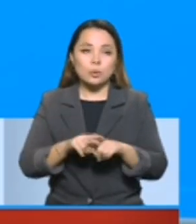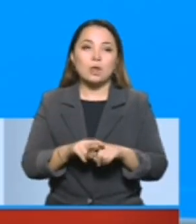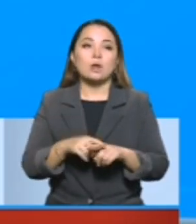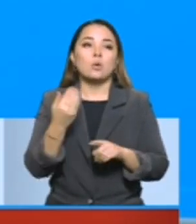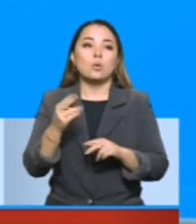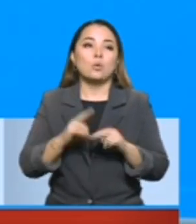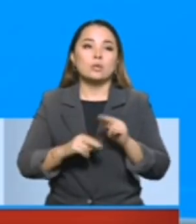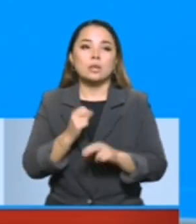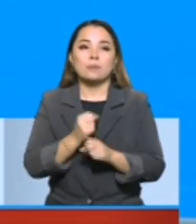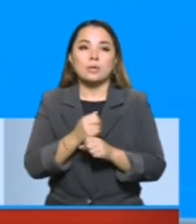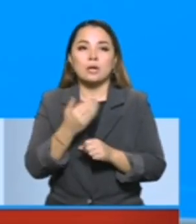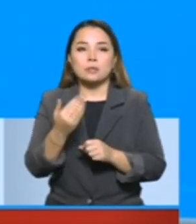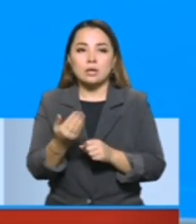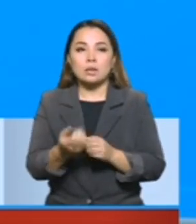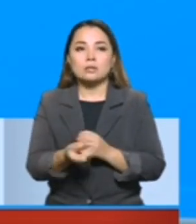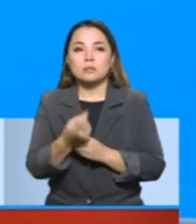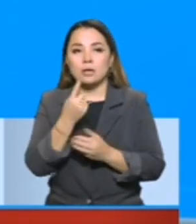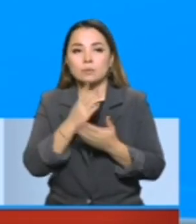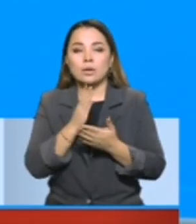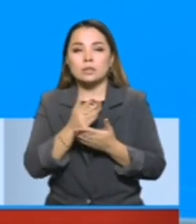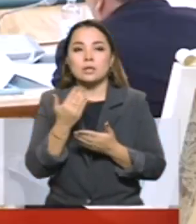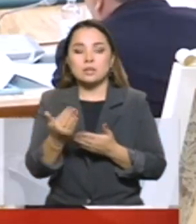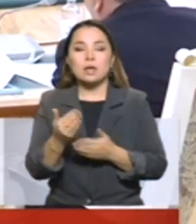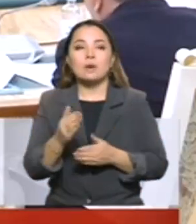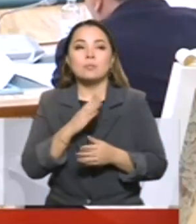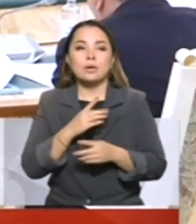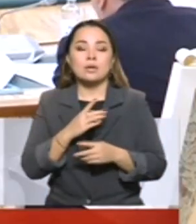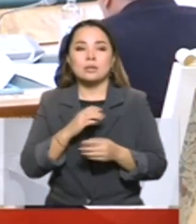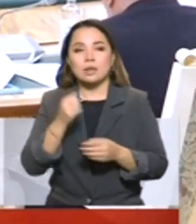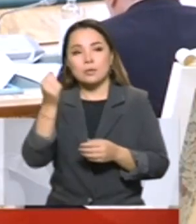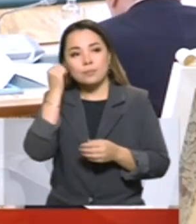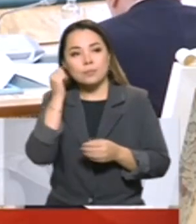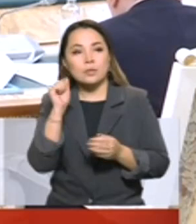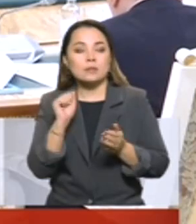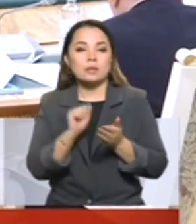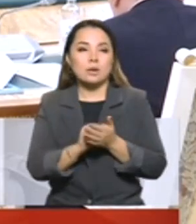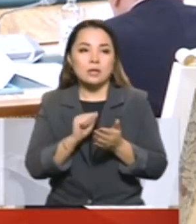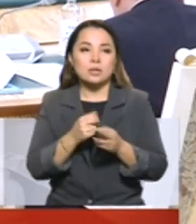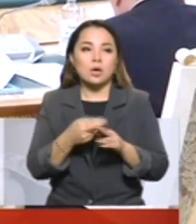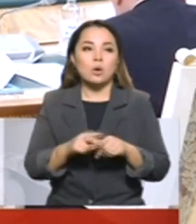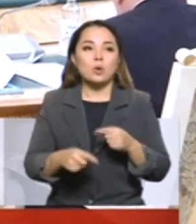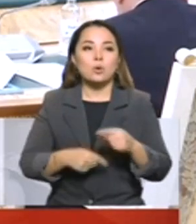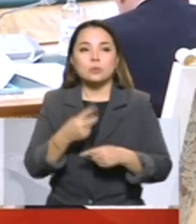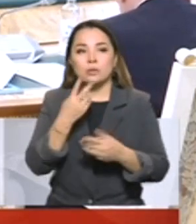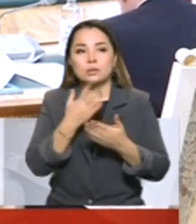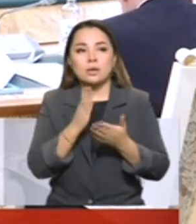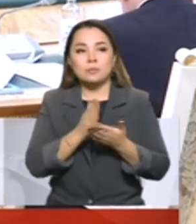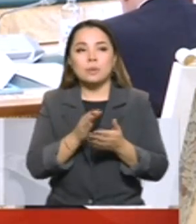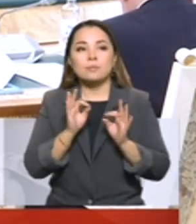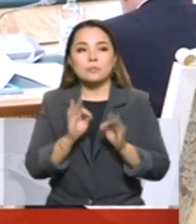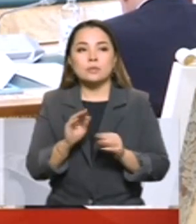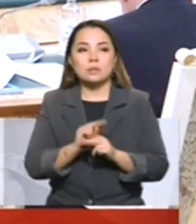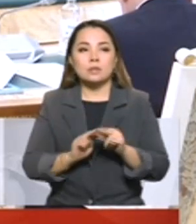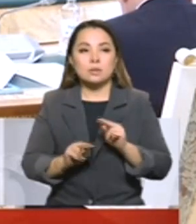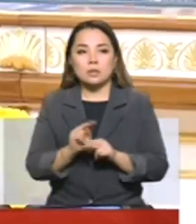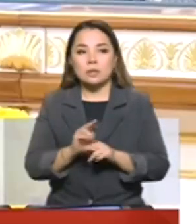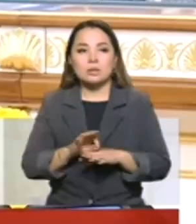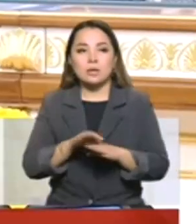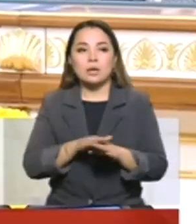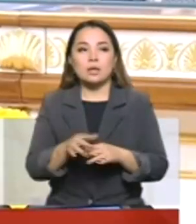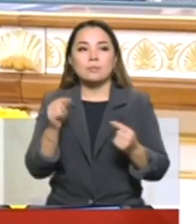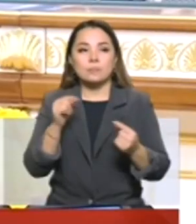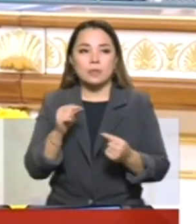оның құрылымдарының тулларын және эмблемаларын бір үлгіге келтірген жөн.